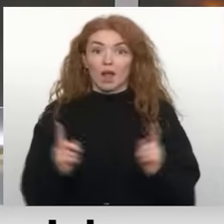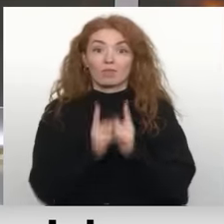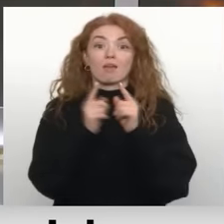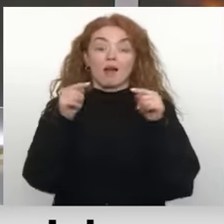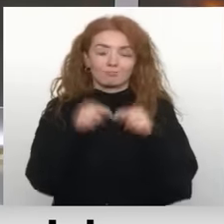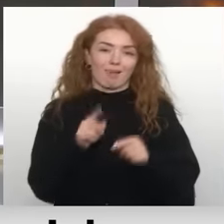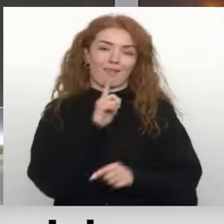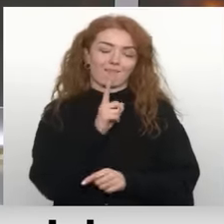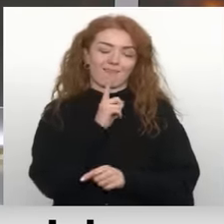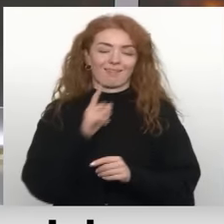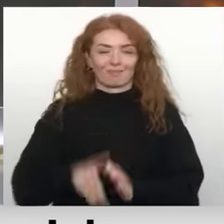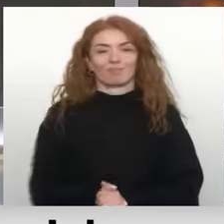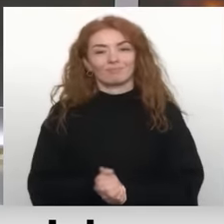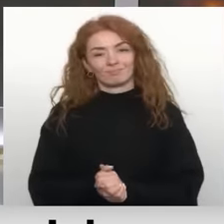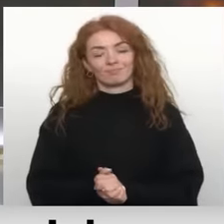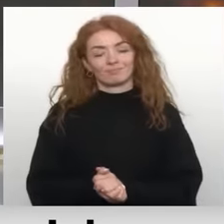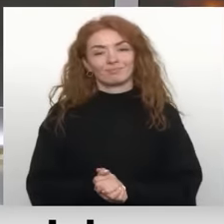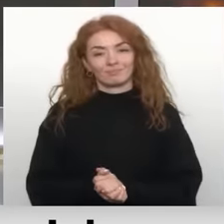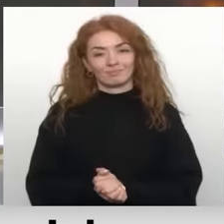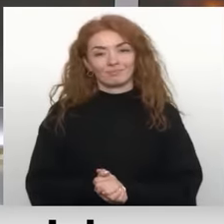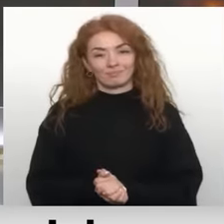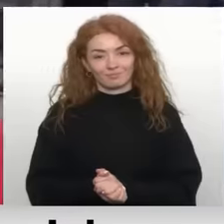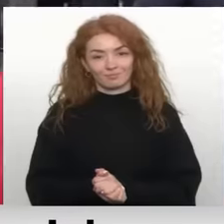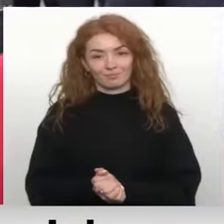Liepājā. Turpina Argots Pakalns no TV Kurzeme.